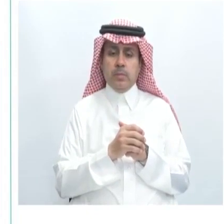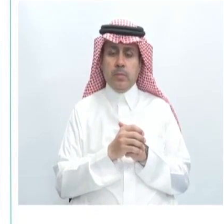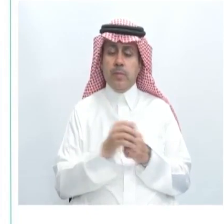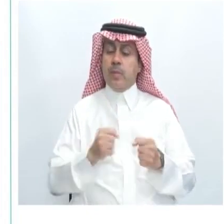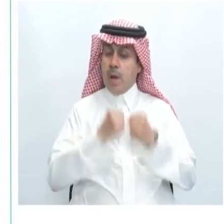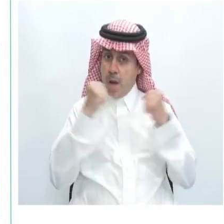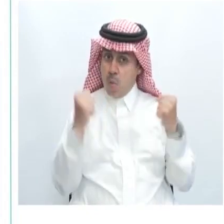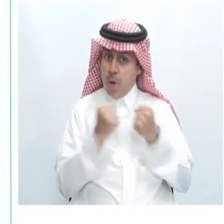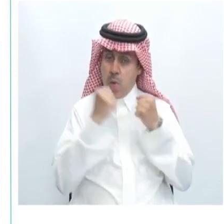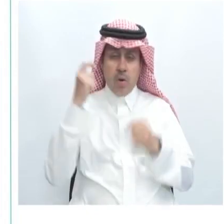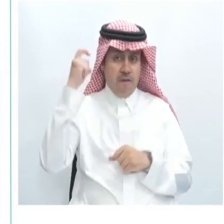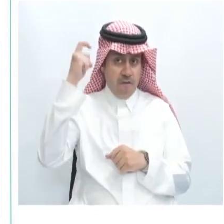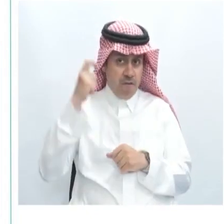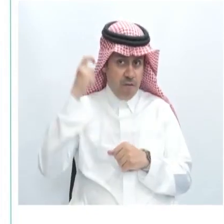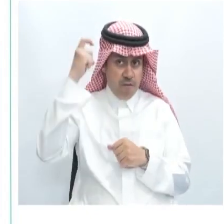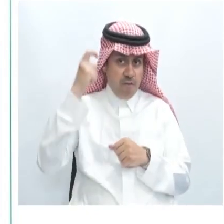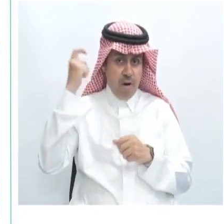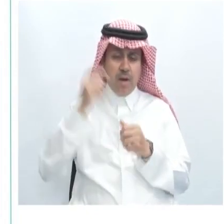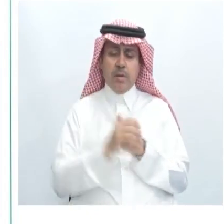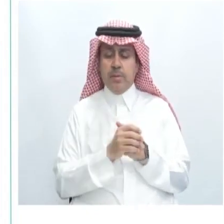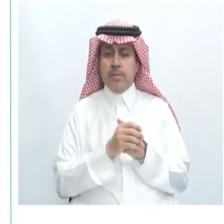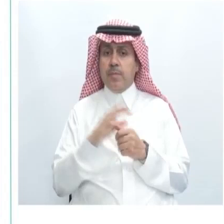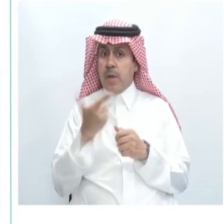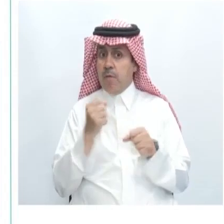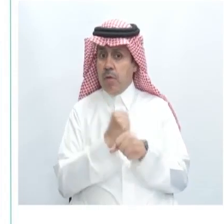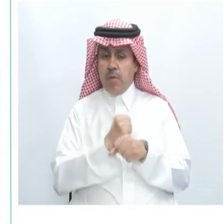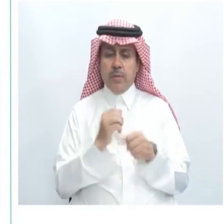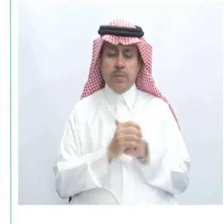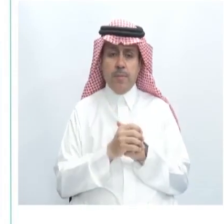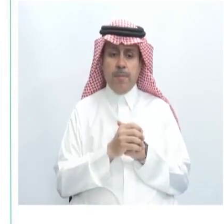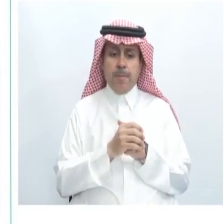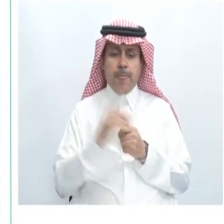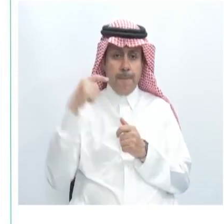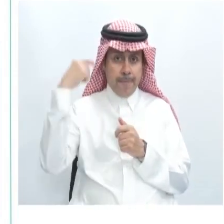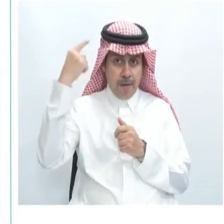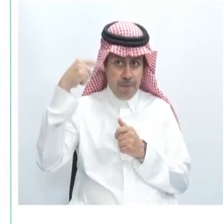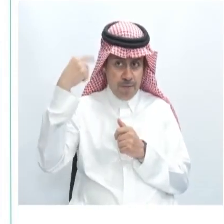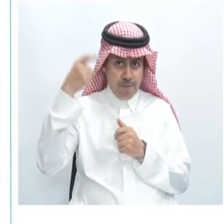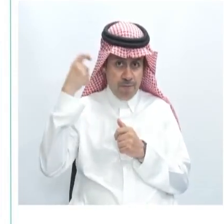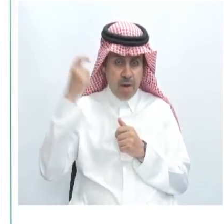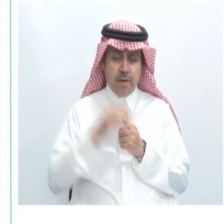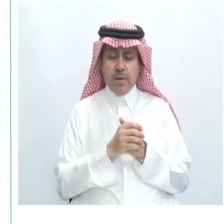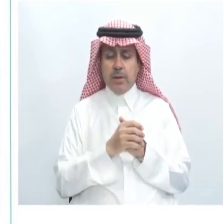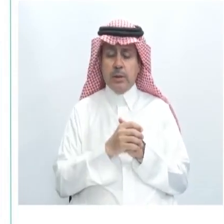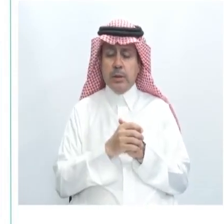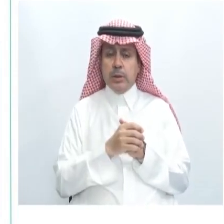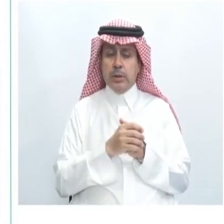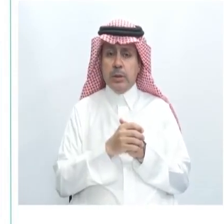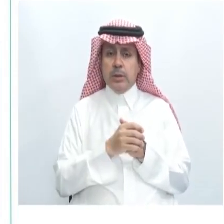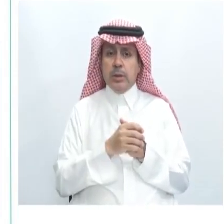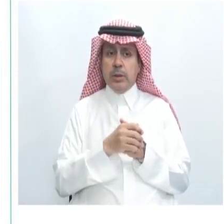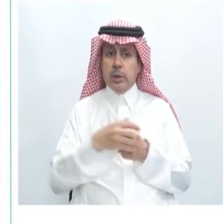حاول ان تفكر بالاشياء ومن ثم تكتب كيف ينفذها مثلا حينما نفكر في التسويق لبيع المنتجات هل